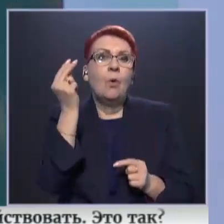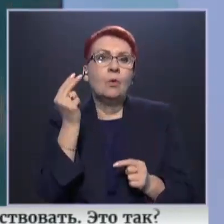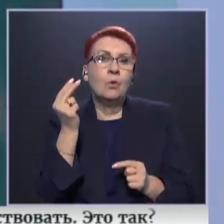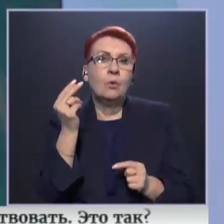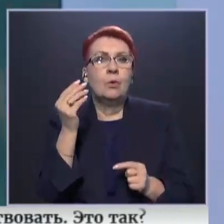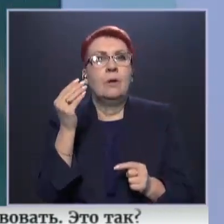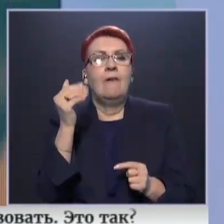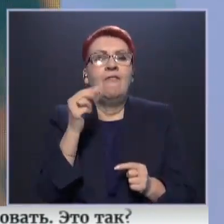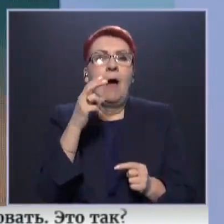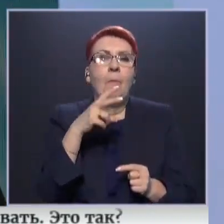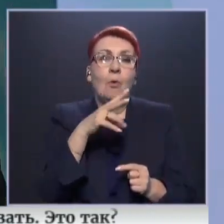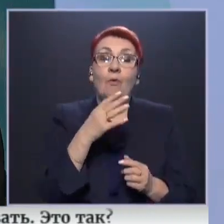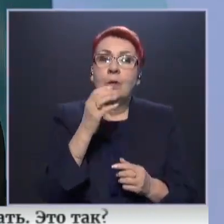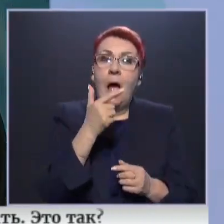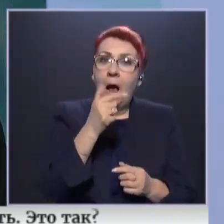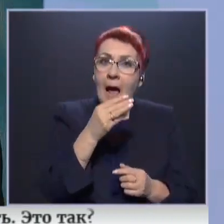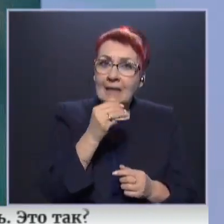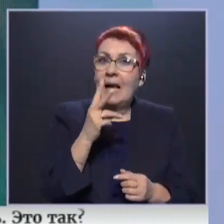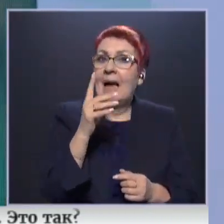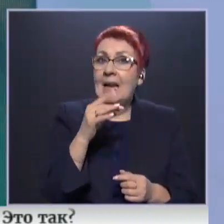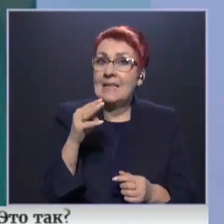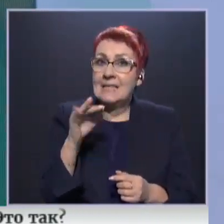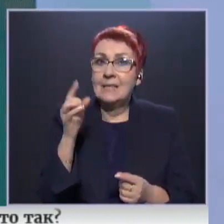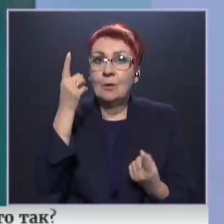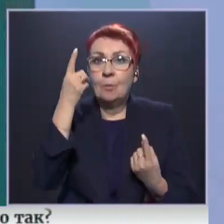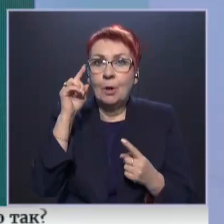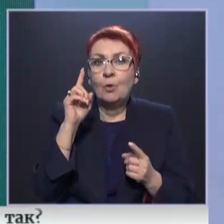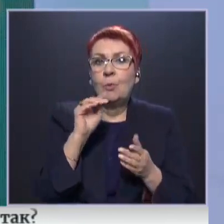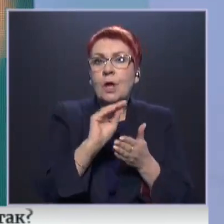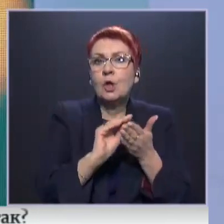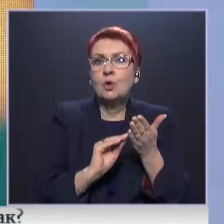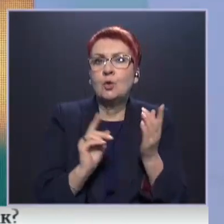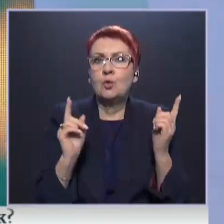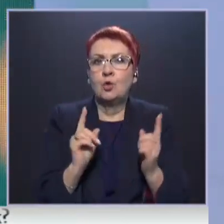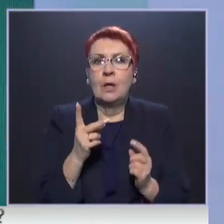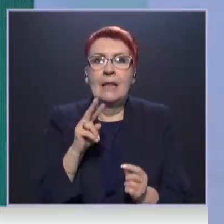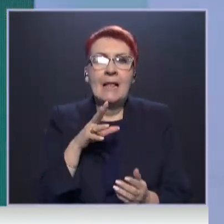фабулу. Вот Агата Кристи придумала сюжеты для своих